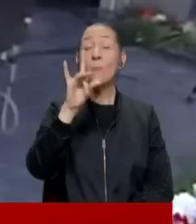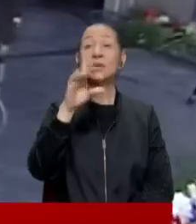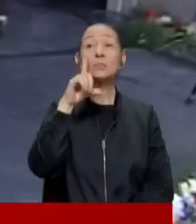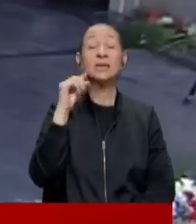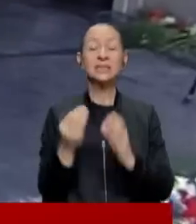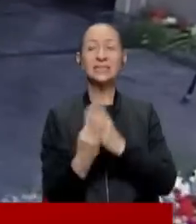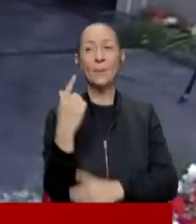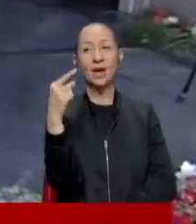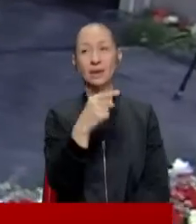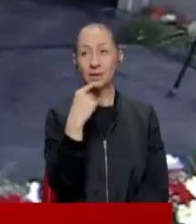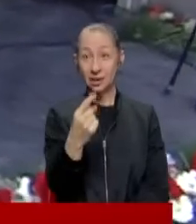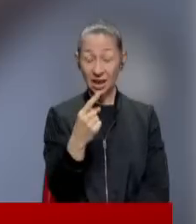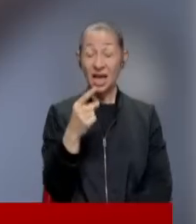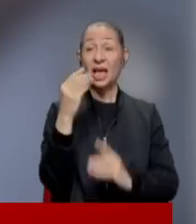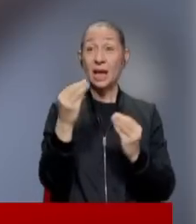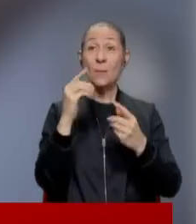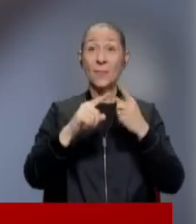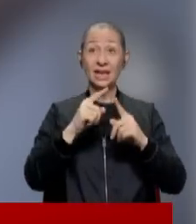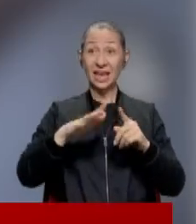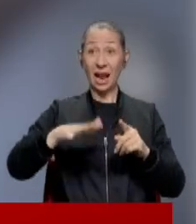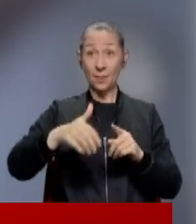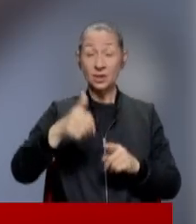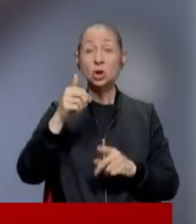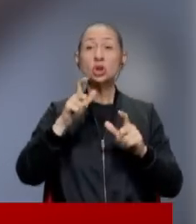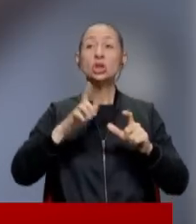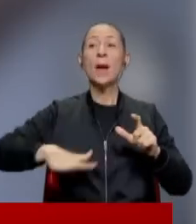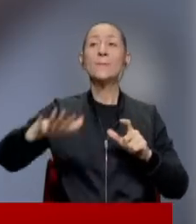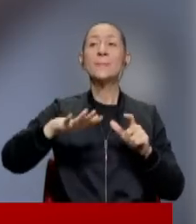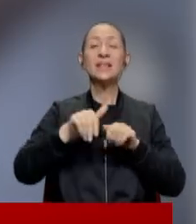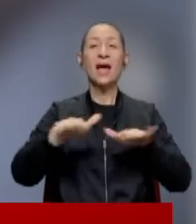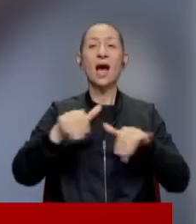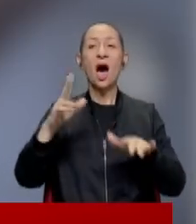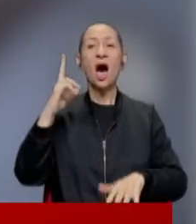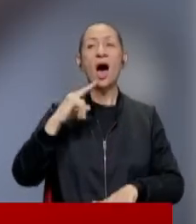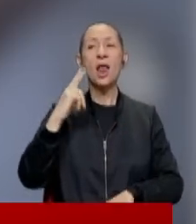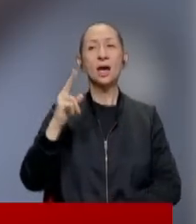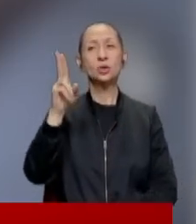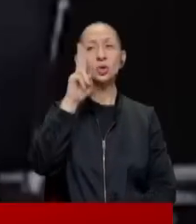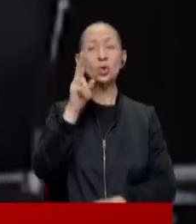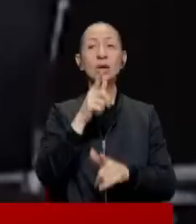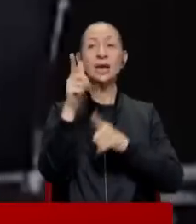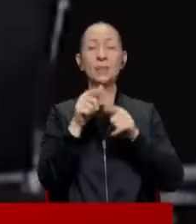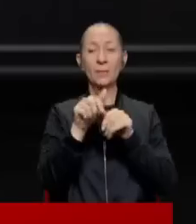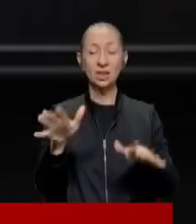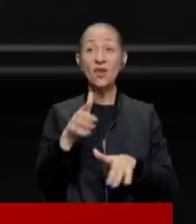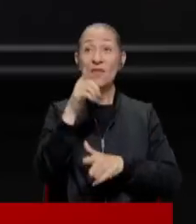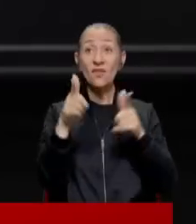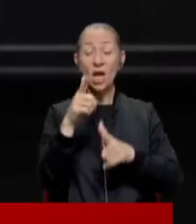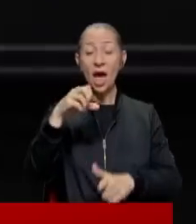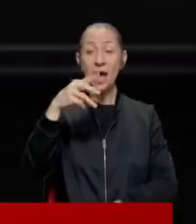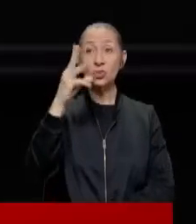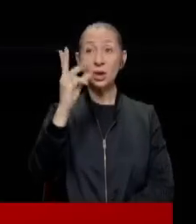Mayıs sabahına işaret ederek iyi Parti Genel Merkezi ise sosyal medya hesabından ahlakın sonu klibini paylaştı videoda